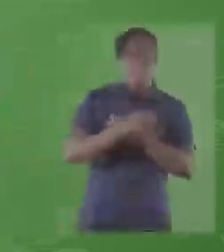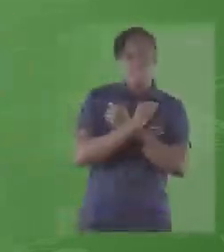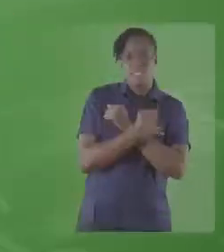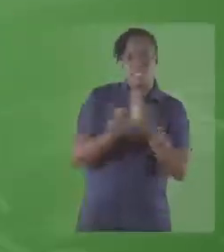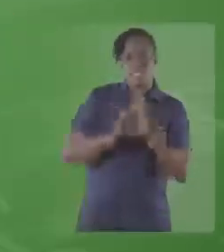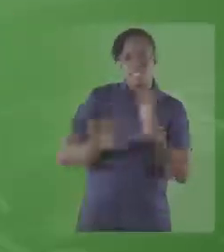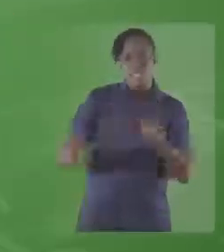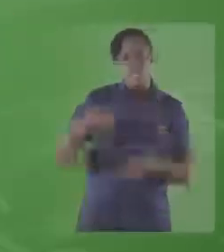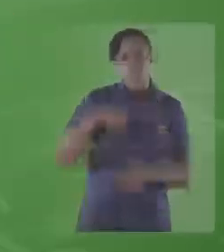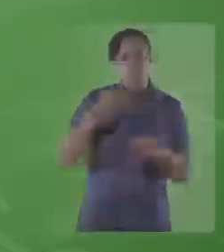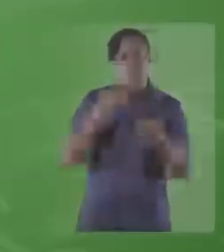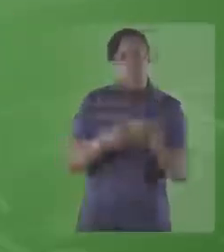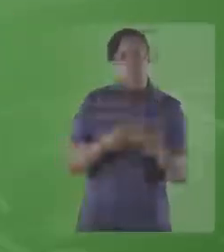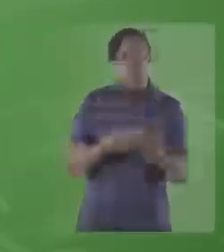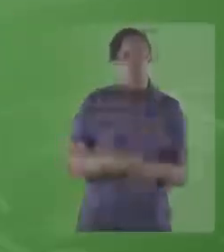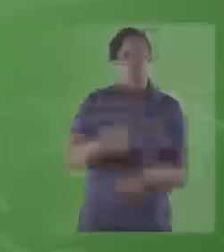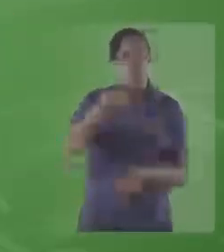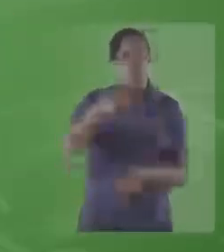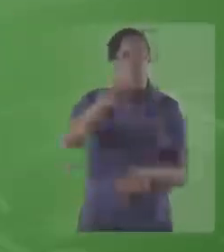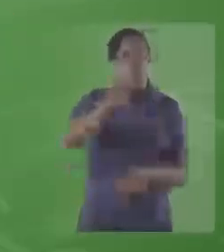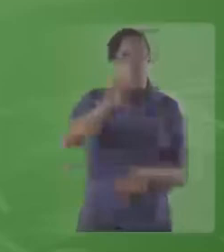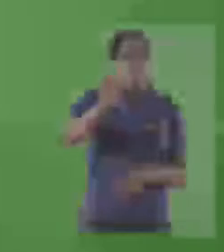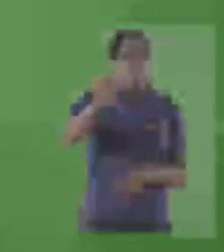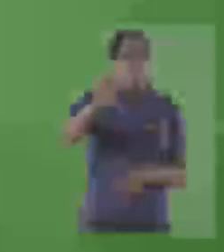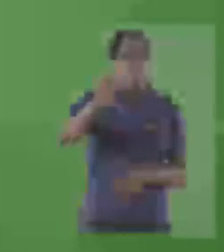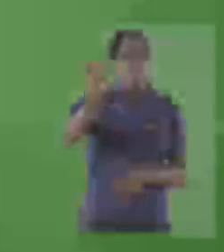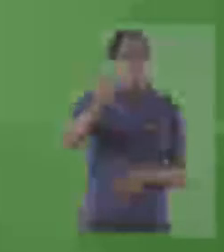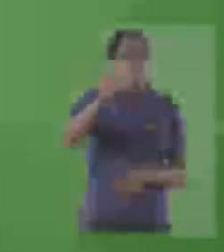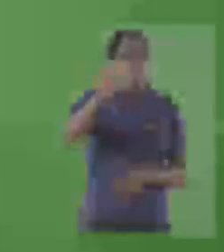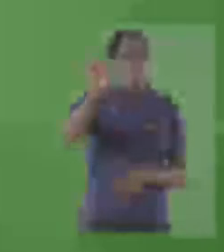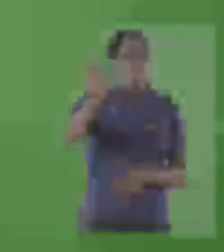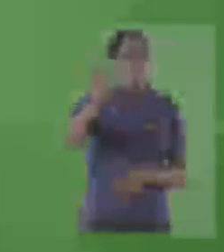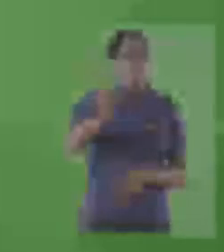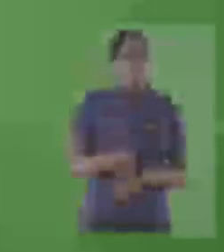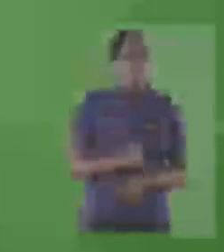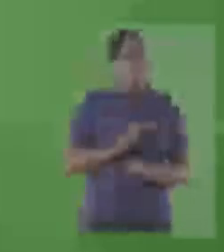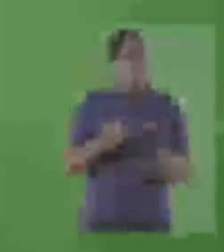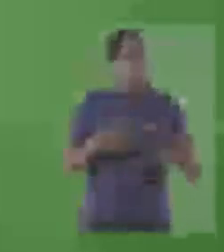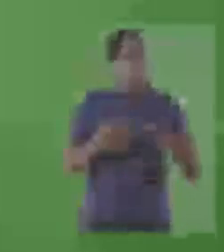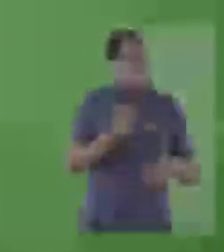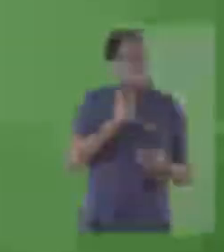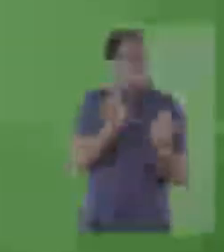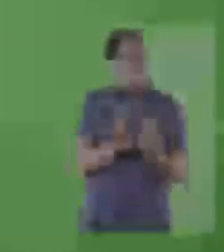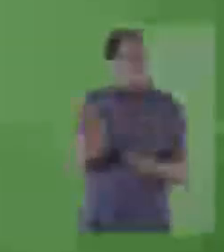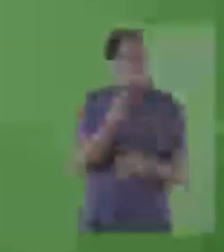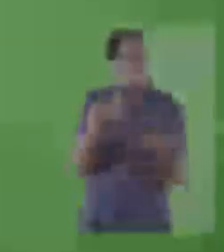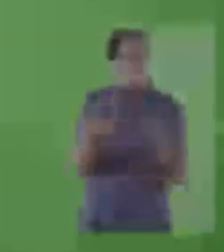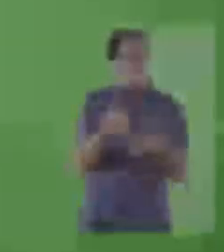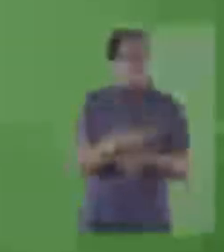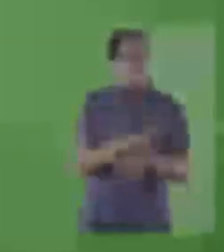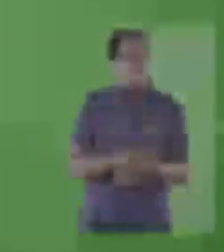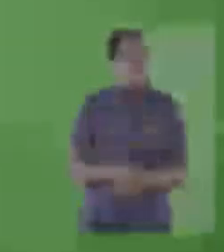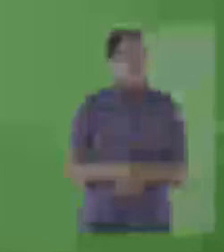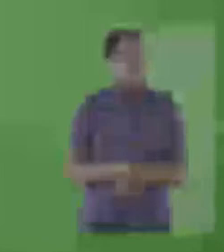Bonjour chers élèves, je suis Guaminé Julien et très heureux de vous retrouver. Nous sommes